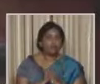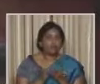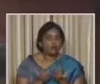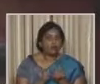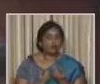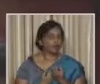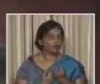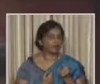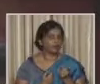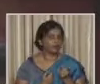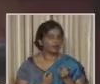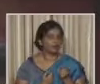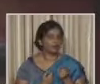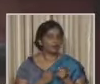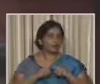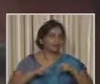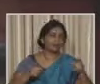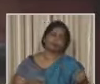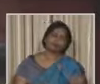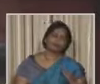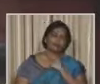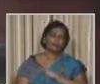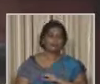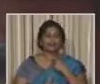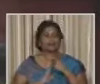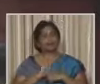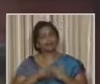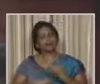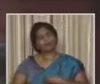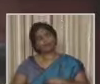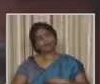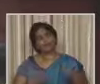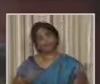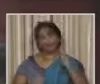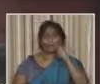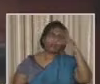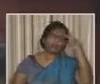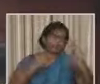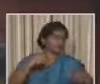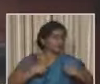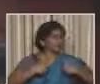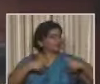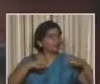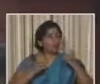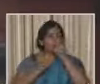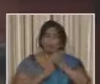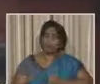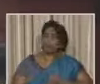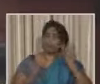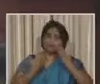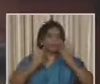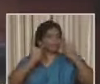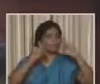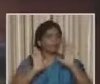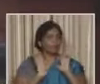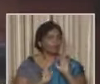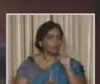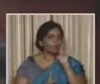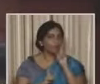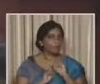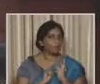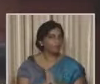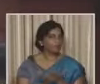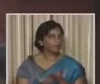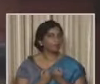பிரதமர் பதவிதான் முக்கியம். ஏனைய எல்லாவற்றையும் தாங்கிக் கொள்ளலாம். நாடு எக்கேடும் கெட்டு போகட்டும், மக்களுக்கு என்ன நேர்ந்தாலும் பரவாயில்லை,